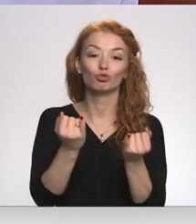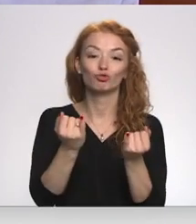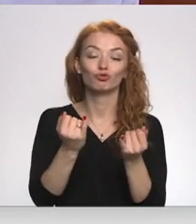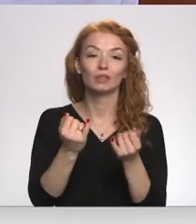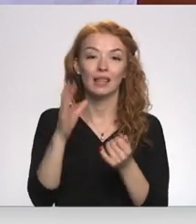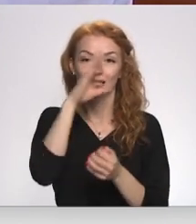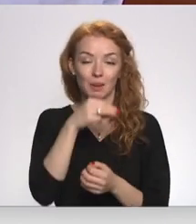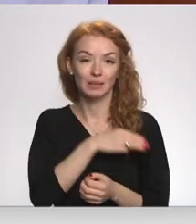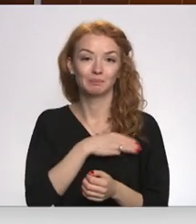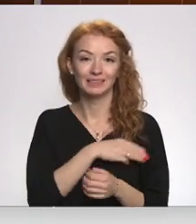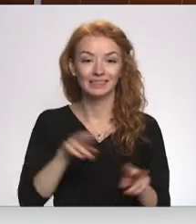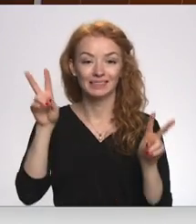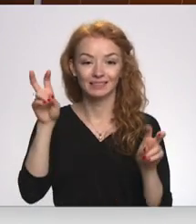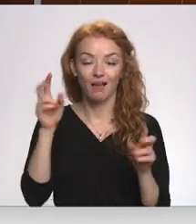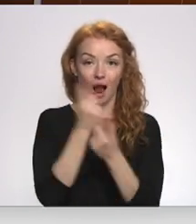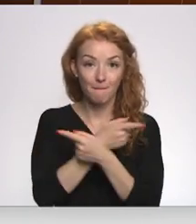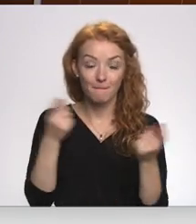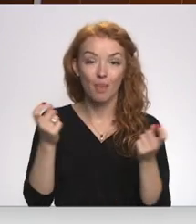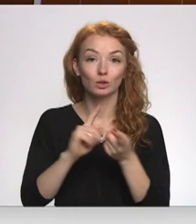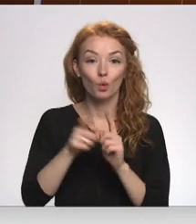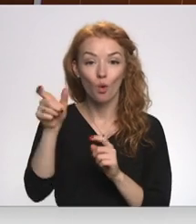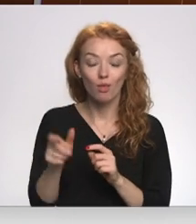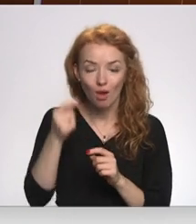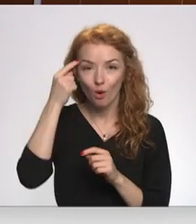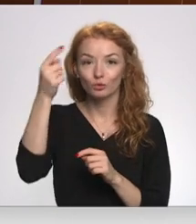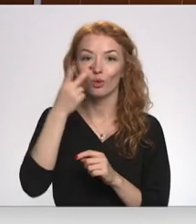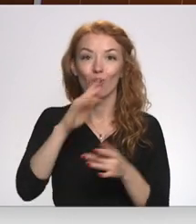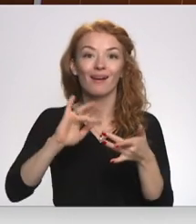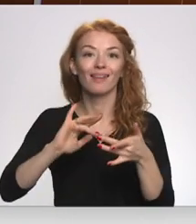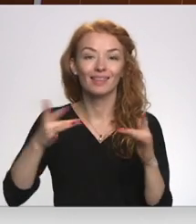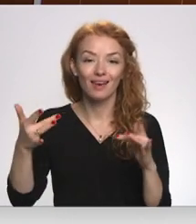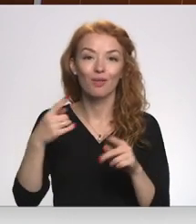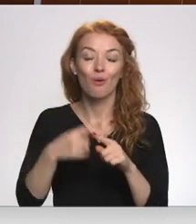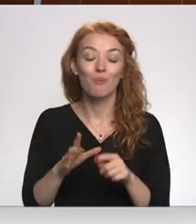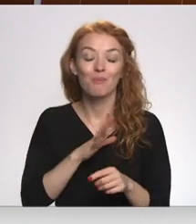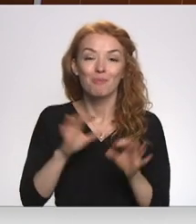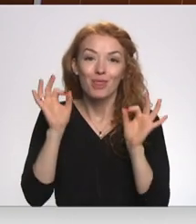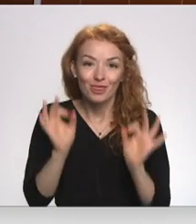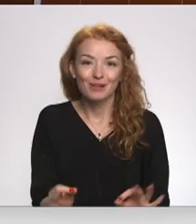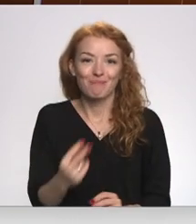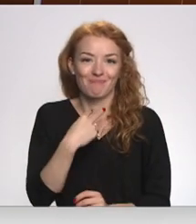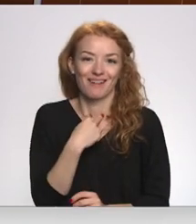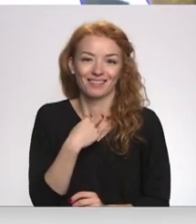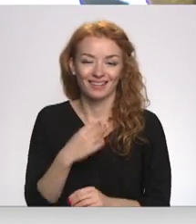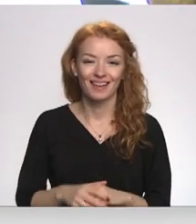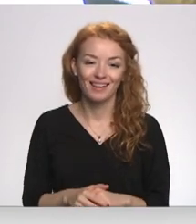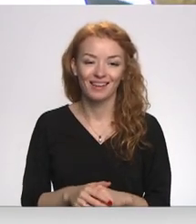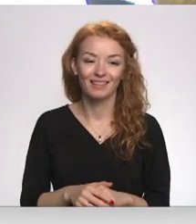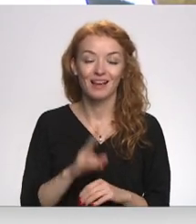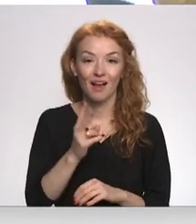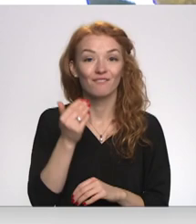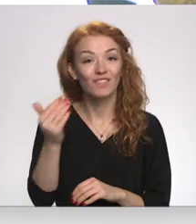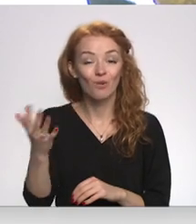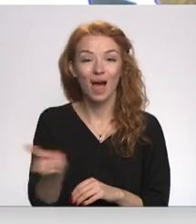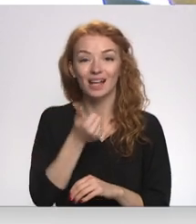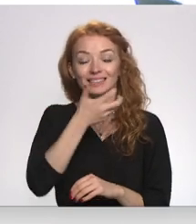iespējamās misijas kampaņā, skolotāja uzzinājusi no sociālajiem tīkliem un bijusi patīkami pārsteigta, ka viņu ar